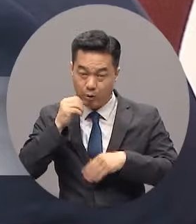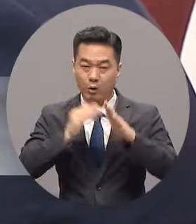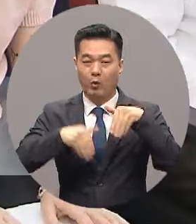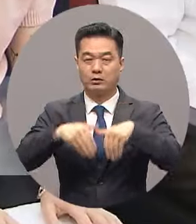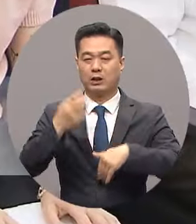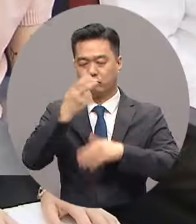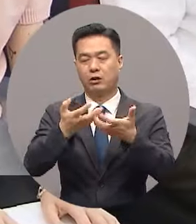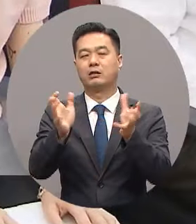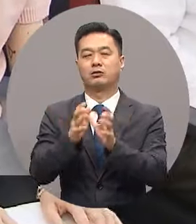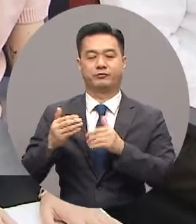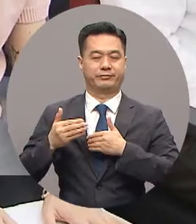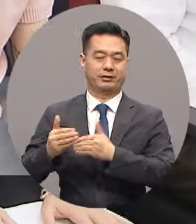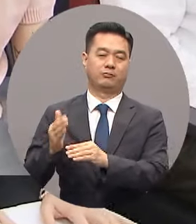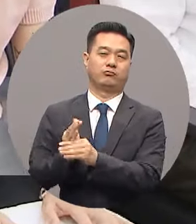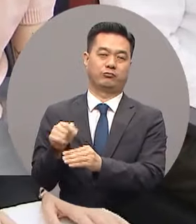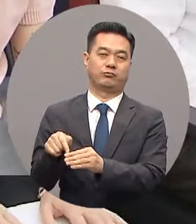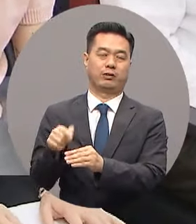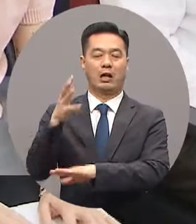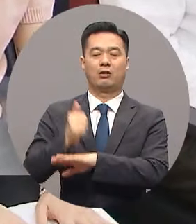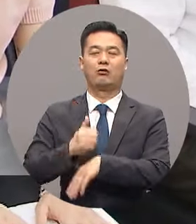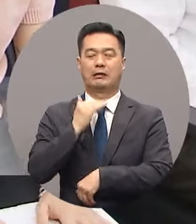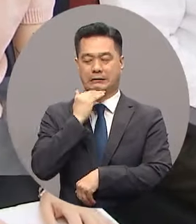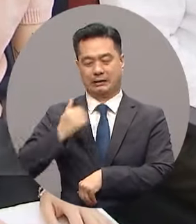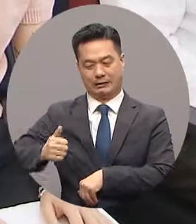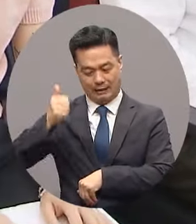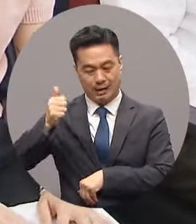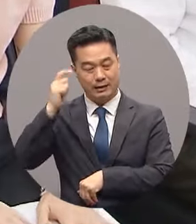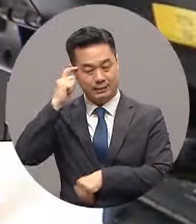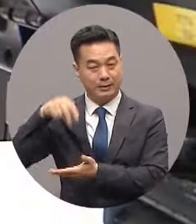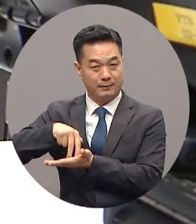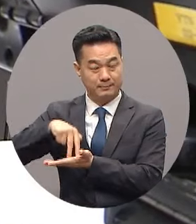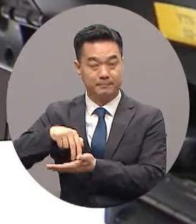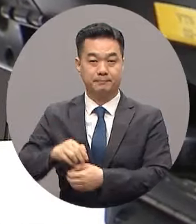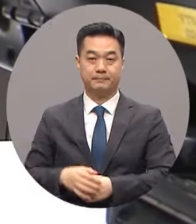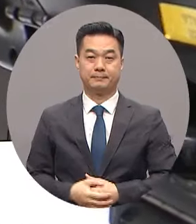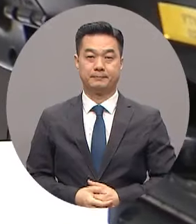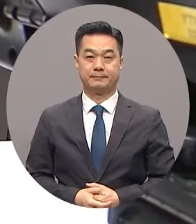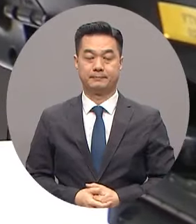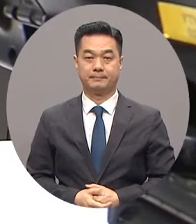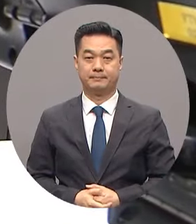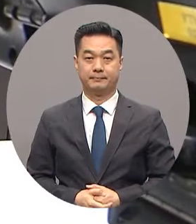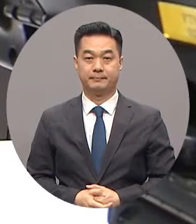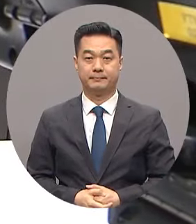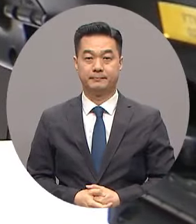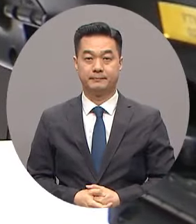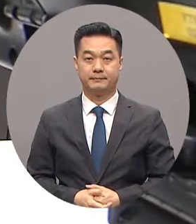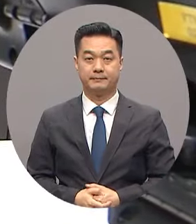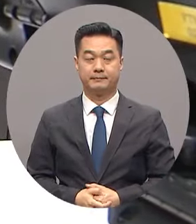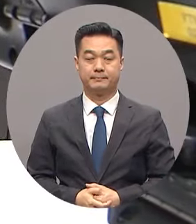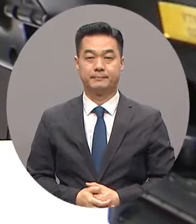수사가 진행되고 있기 때문에 결과를 지켜봐야 한다는 입장만을 재확인했습니다. MBC 뉴스 조재영입니다.